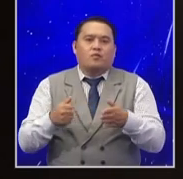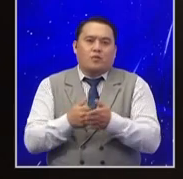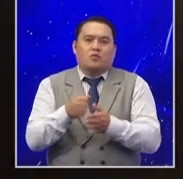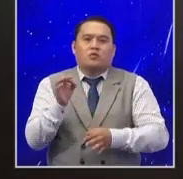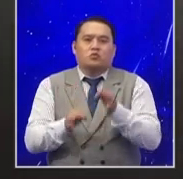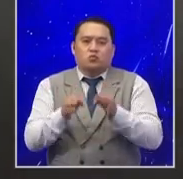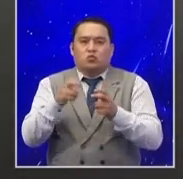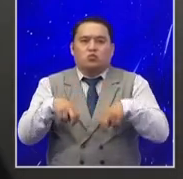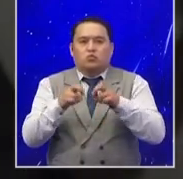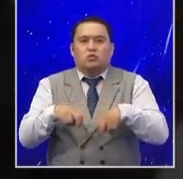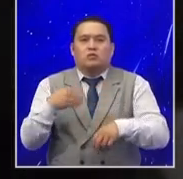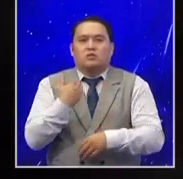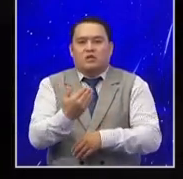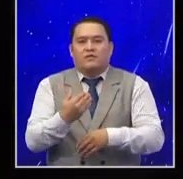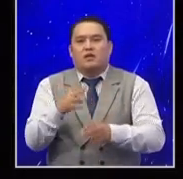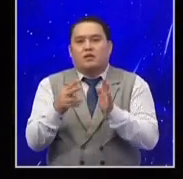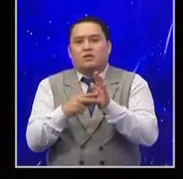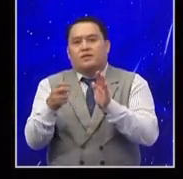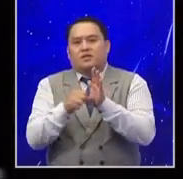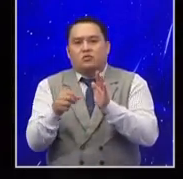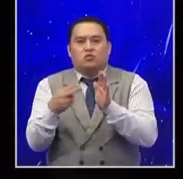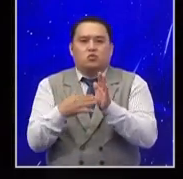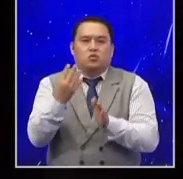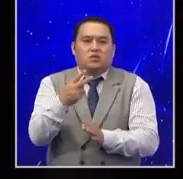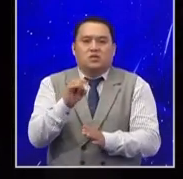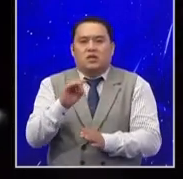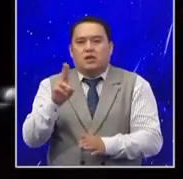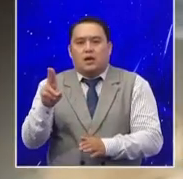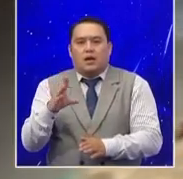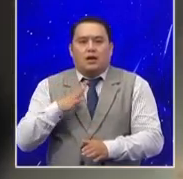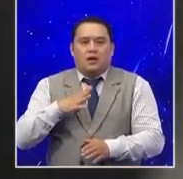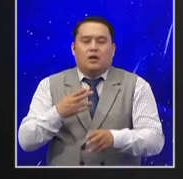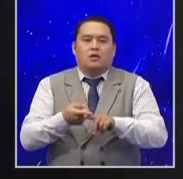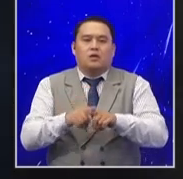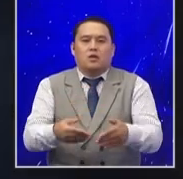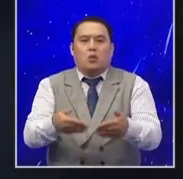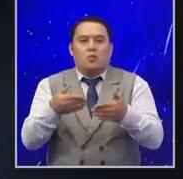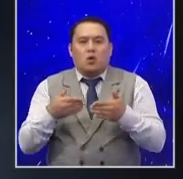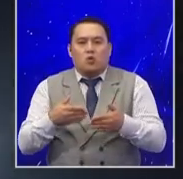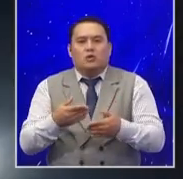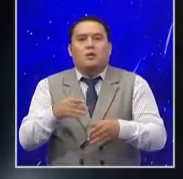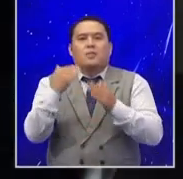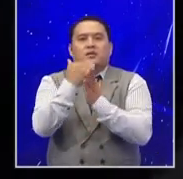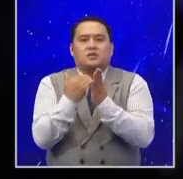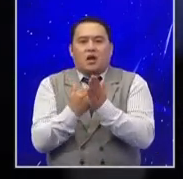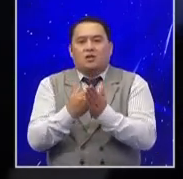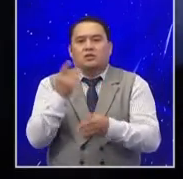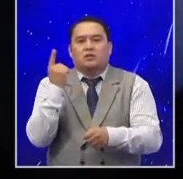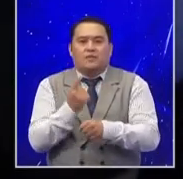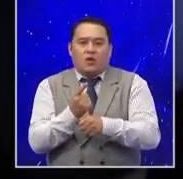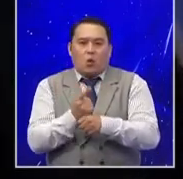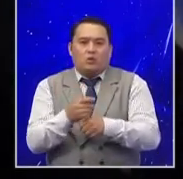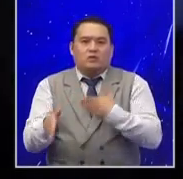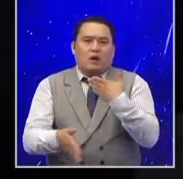делу проводится досудебное расследование по статье 296 части 4 Уголовного кодекса РК. Санкция статьи